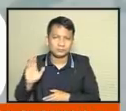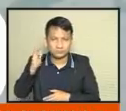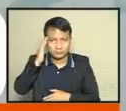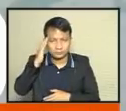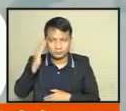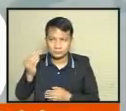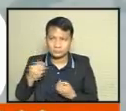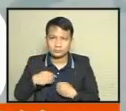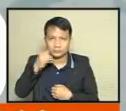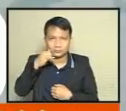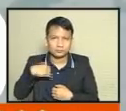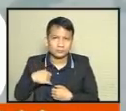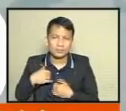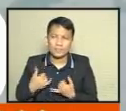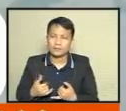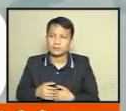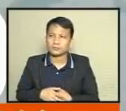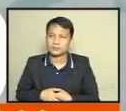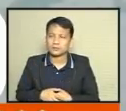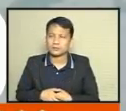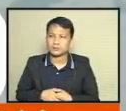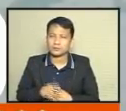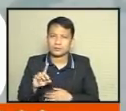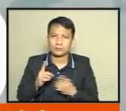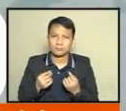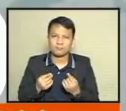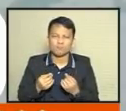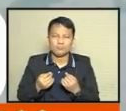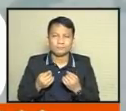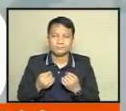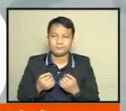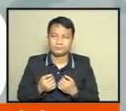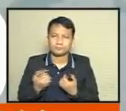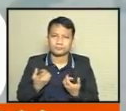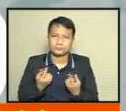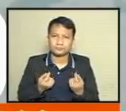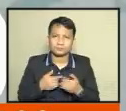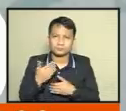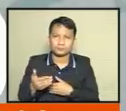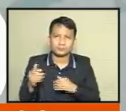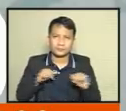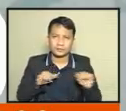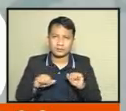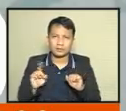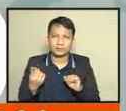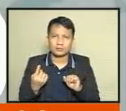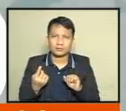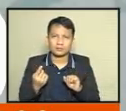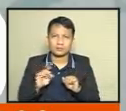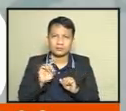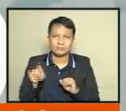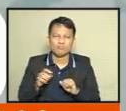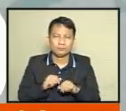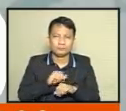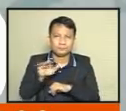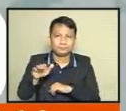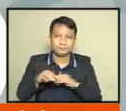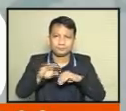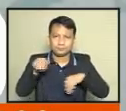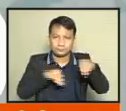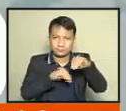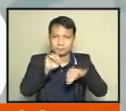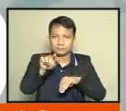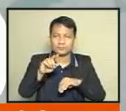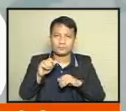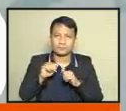Opo, sir, kahapon po. O, ngayon na alam niyo na po, ano pong gagawin yung aksyon, madam? Nag-advise na po kami sa